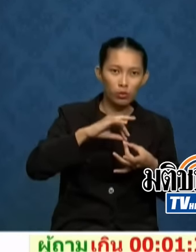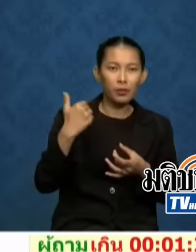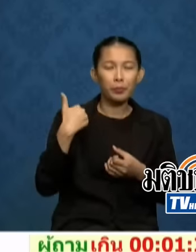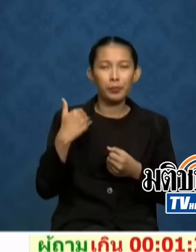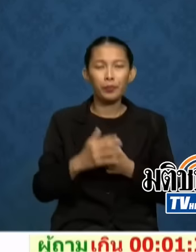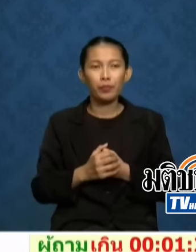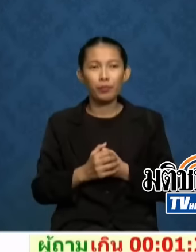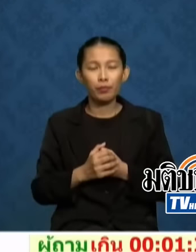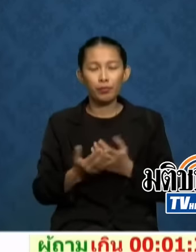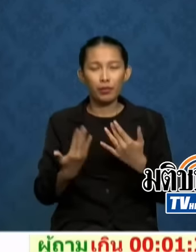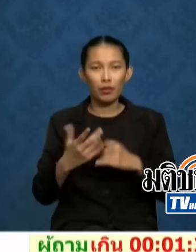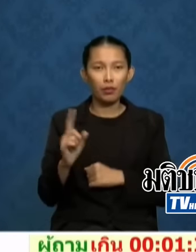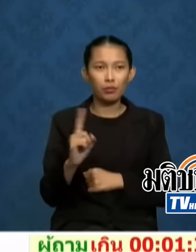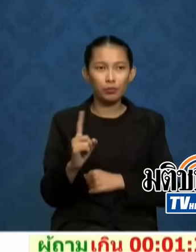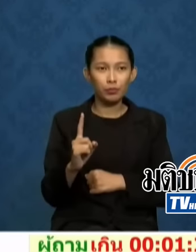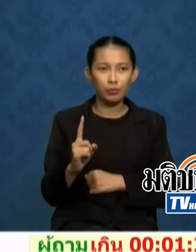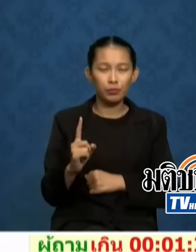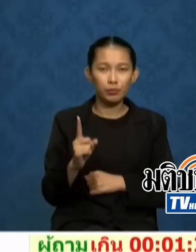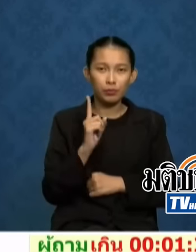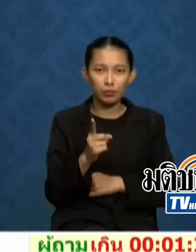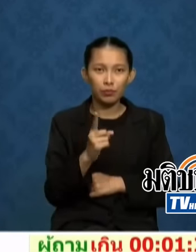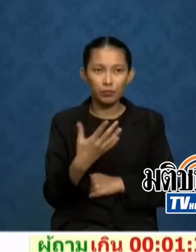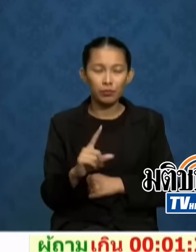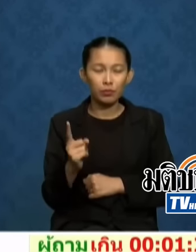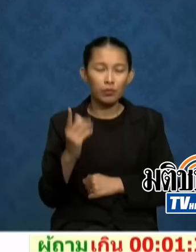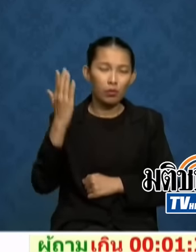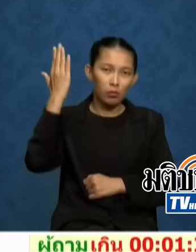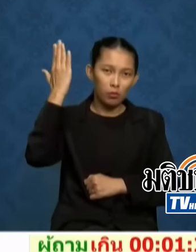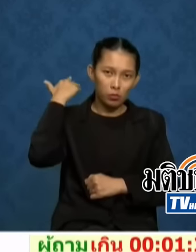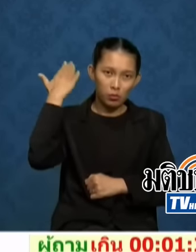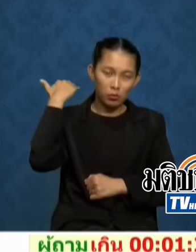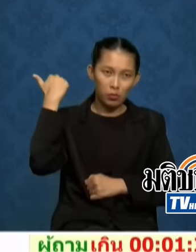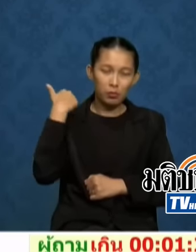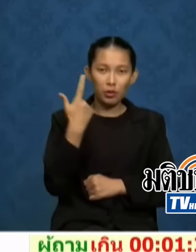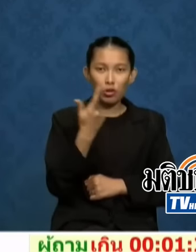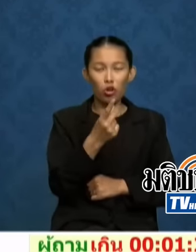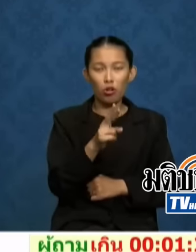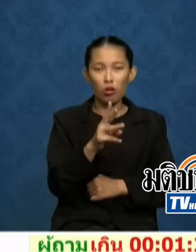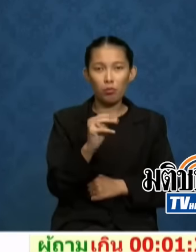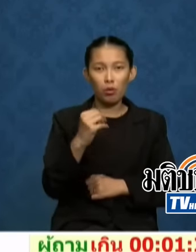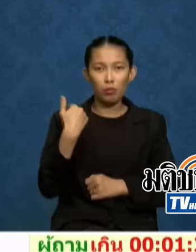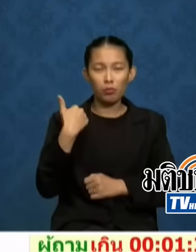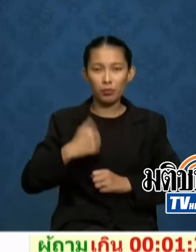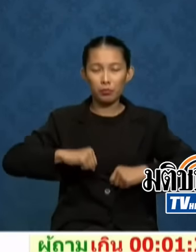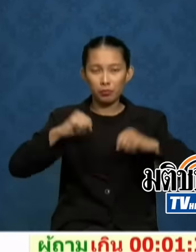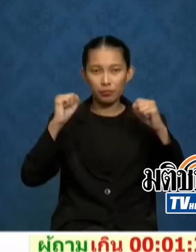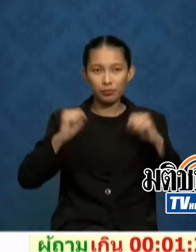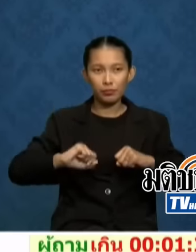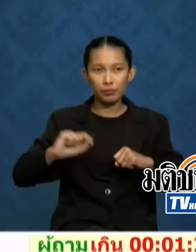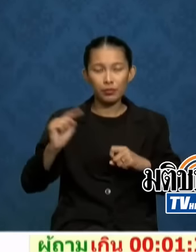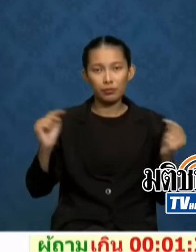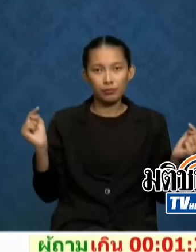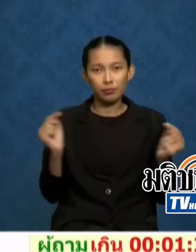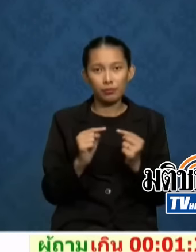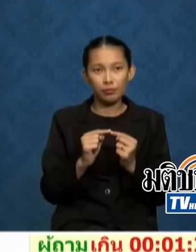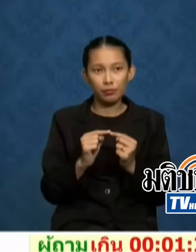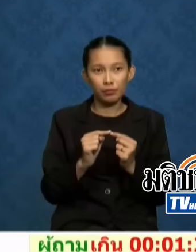ยังนอกจากนี้เนี่ยความจริงที่ผ่านมานะครับครม.เองก็ได้มีมตินะครับในเรื่องของ